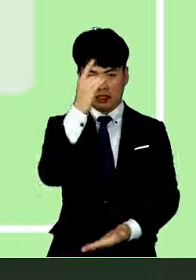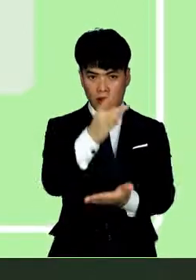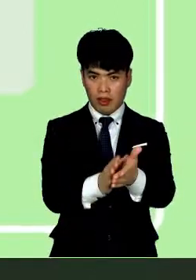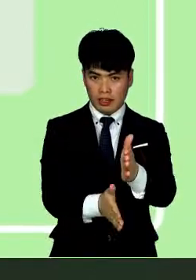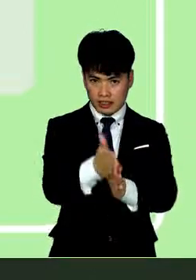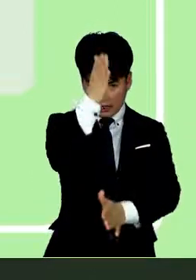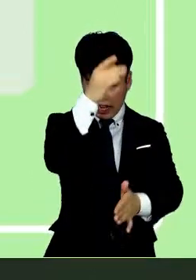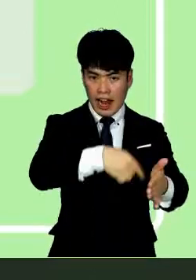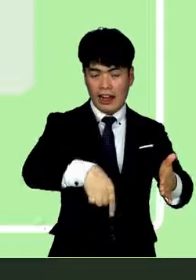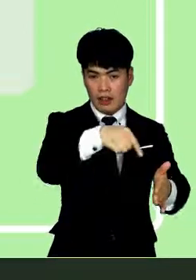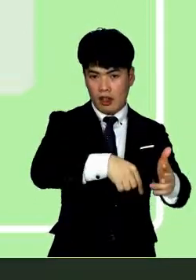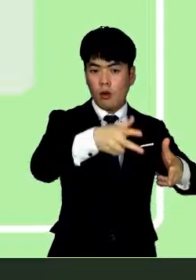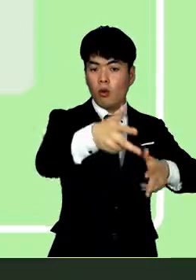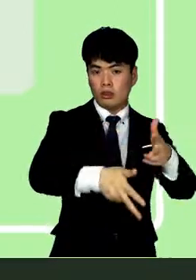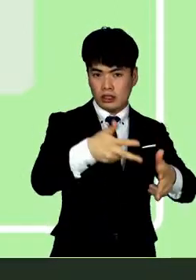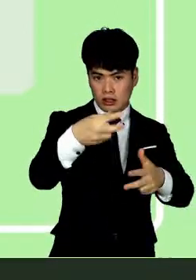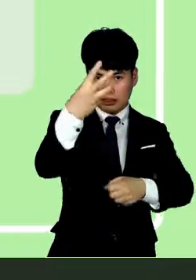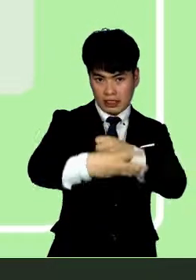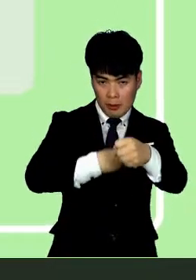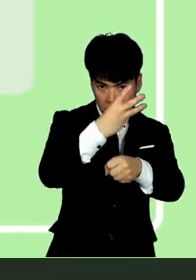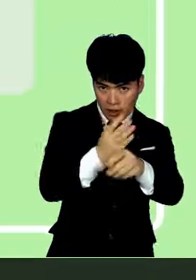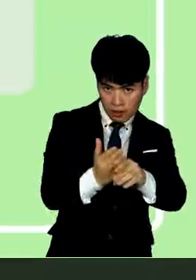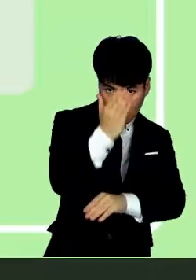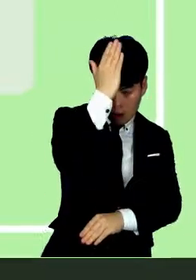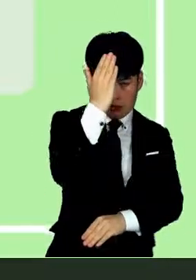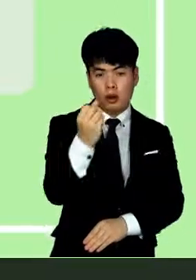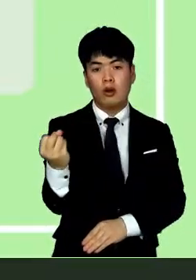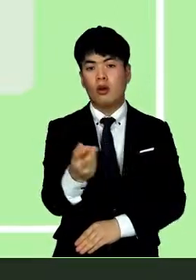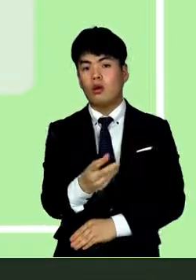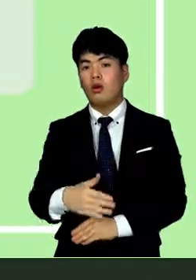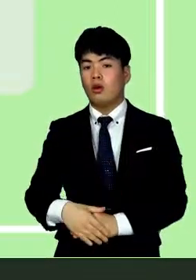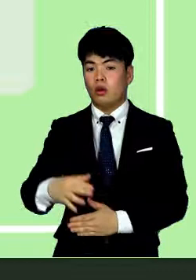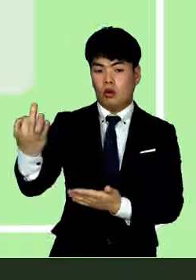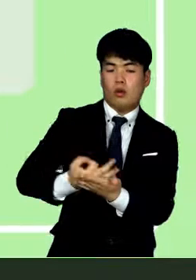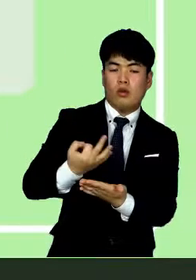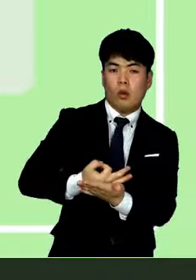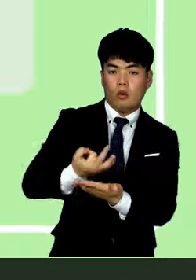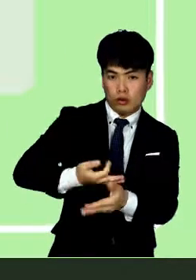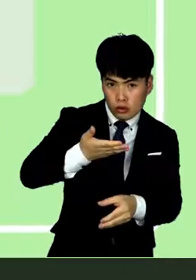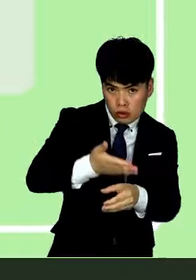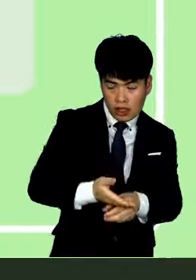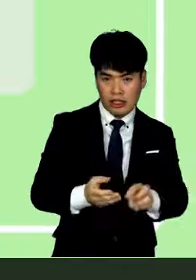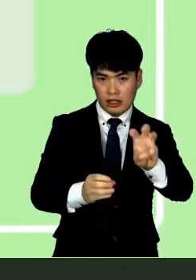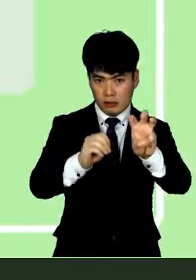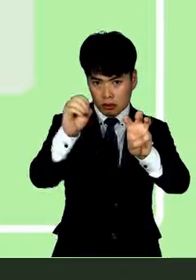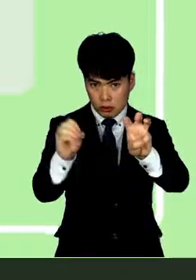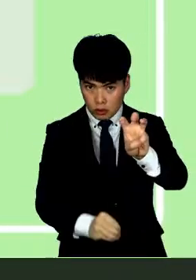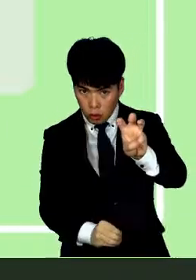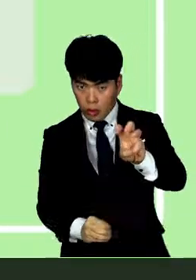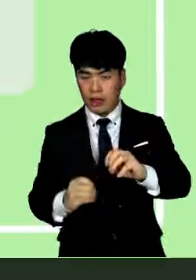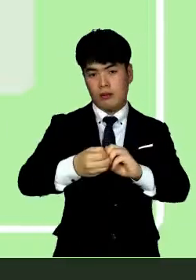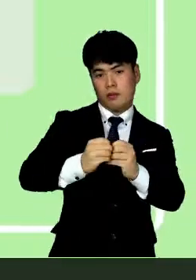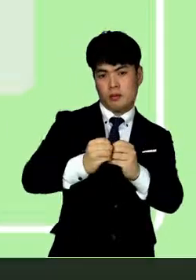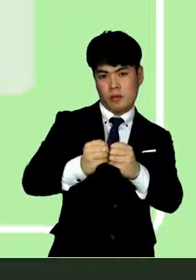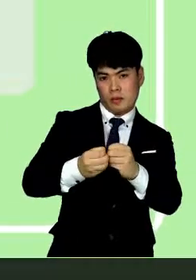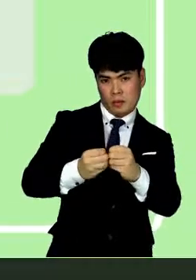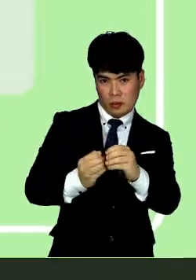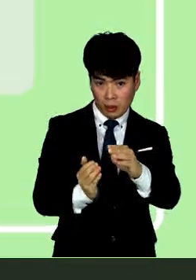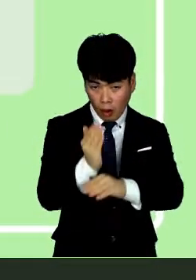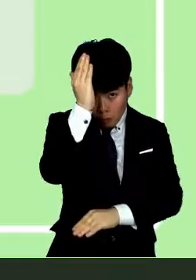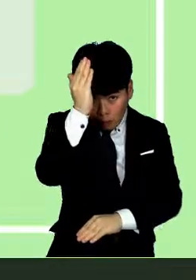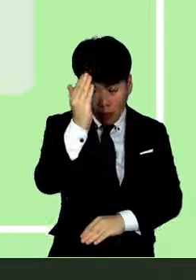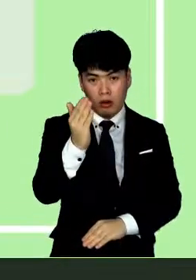하고 3년 이상 운영 중인 업체 중 전체 매출액에 대한 제조업 비율이 30% 이상인 우수 중소